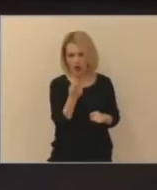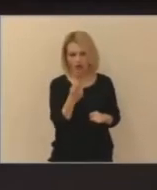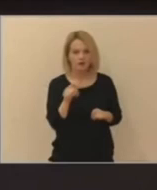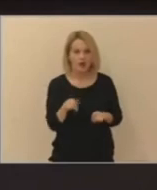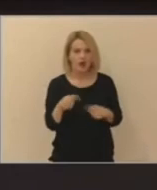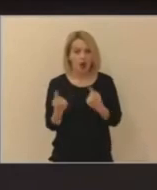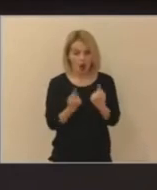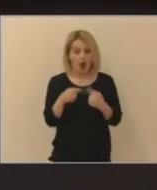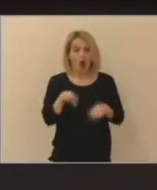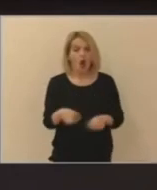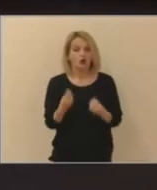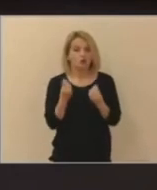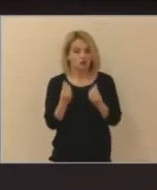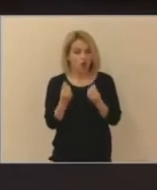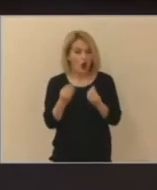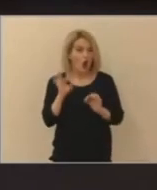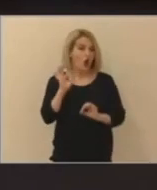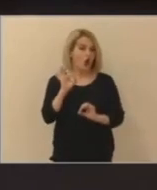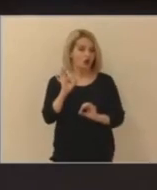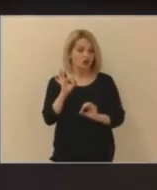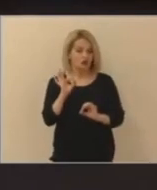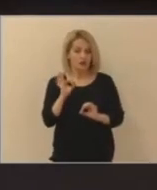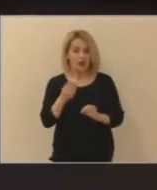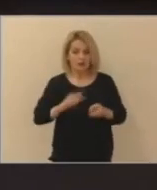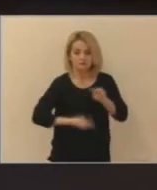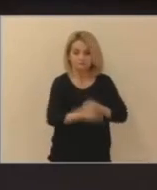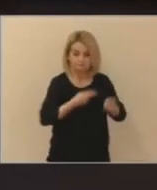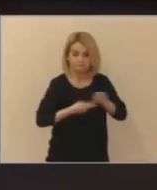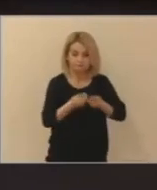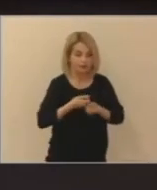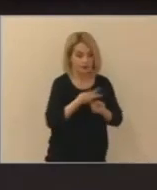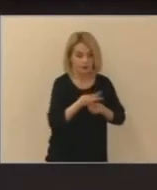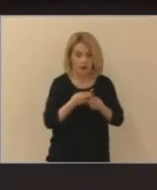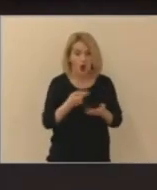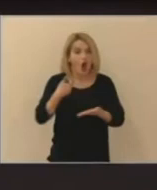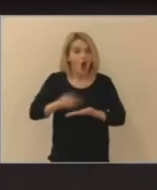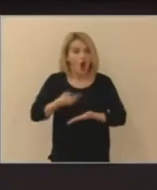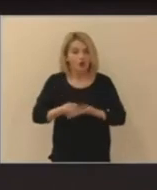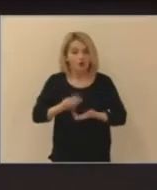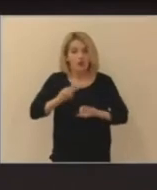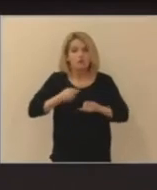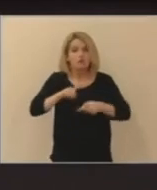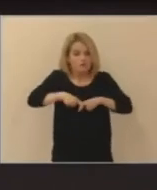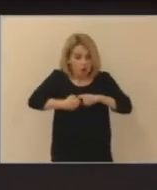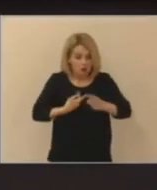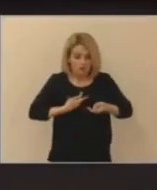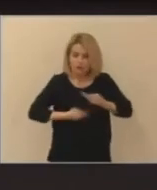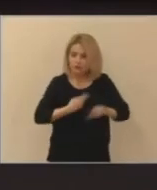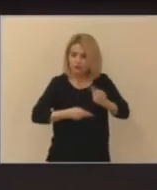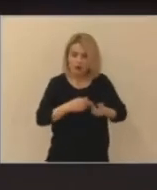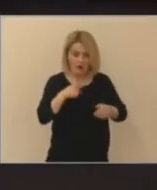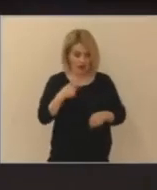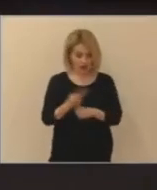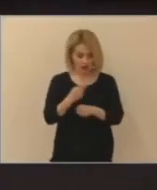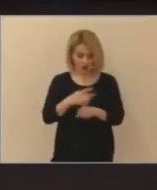моментално стоиме одлично што се однесува до снабдувањето со основните производи во нашата држава.